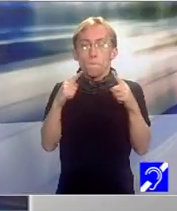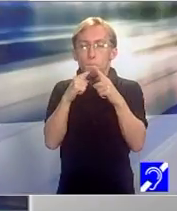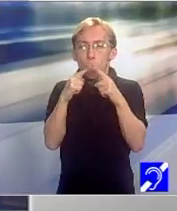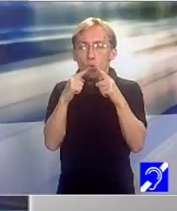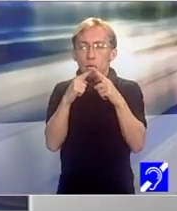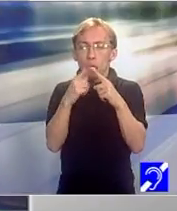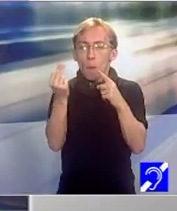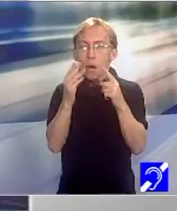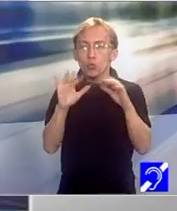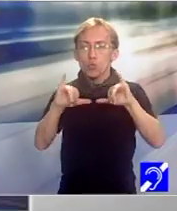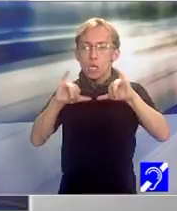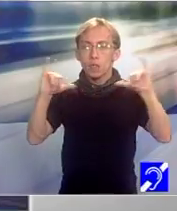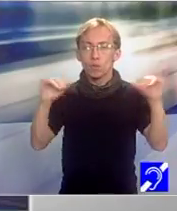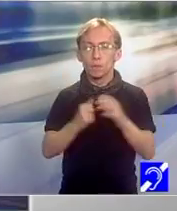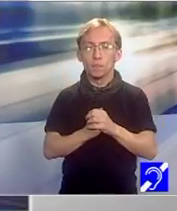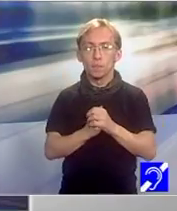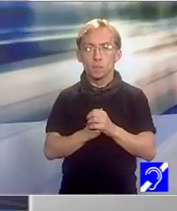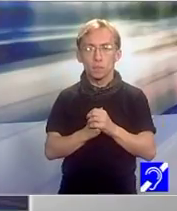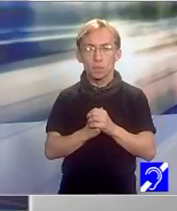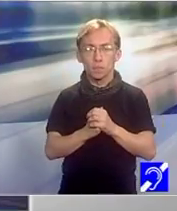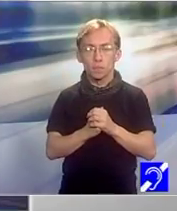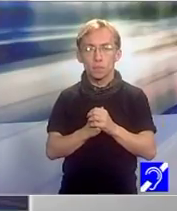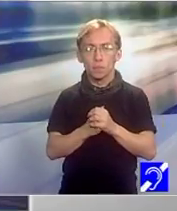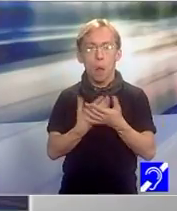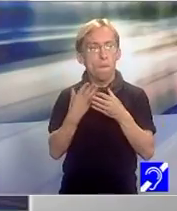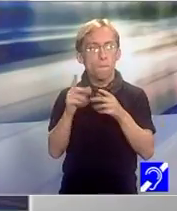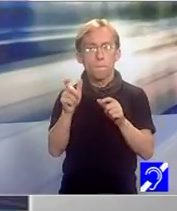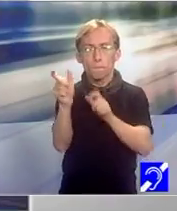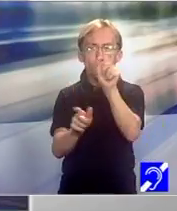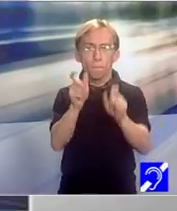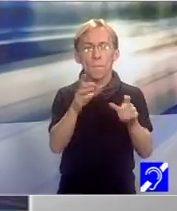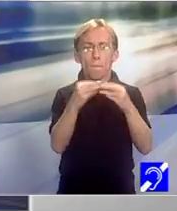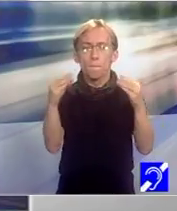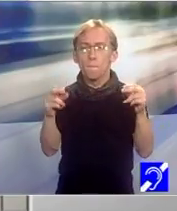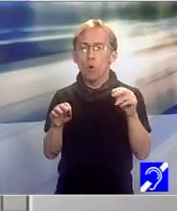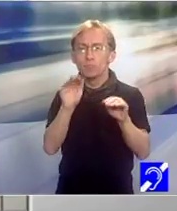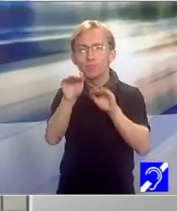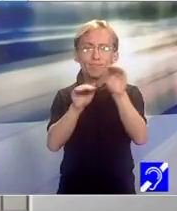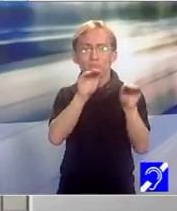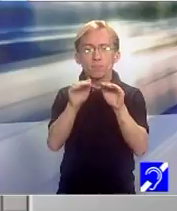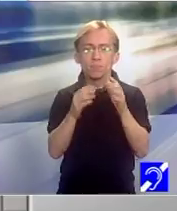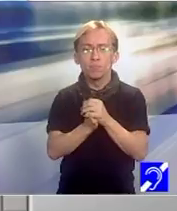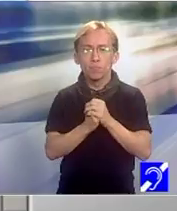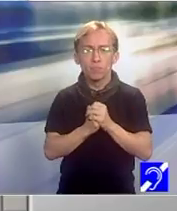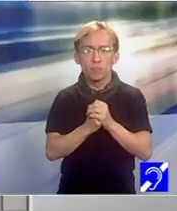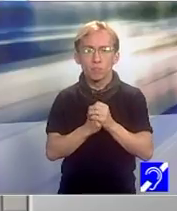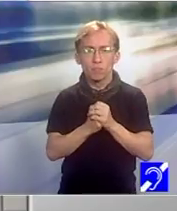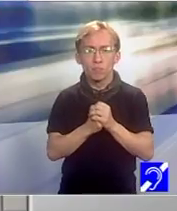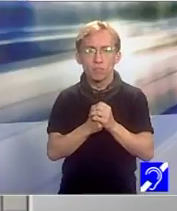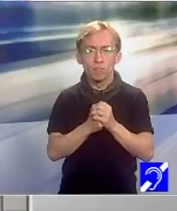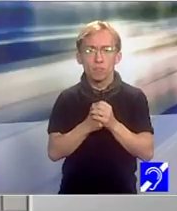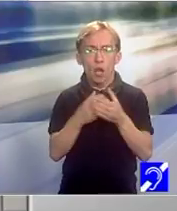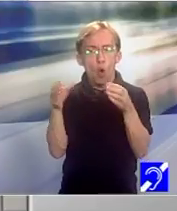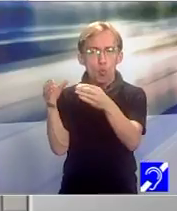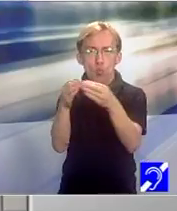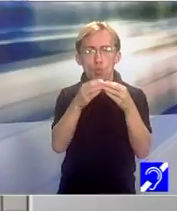axeze pe acesta. Mulți întreabă, bun, pot să citesc chestia asta într-o carte, pot să intru în diverse